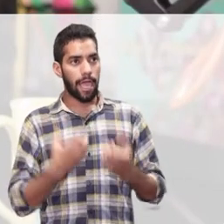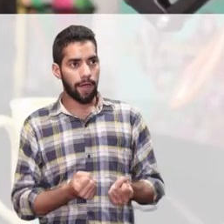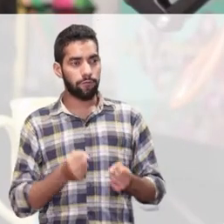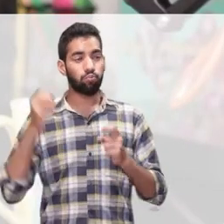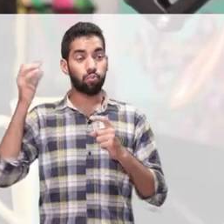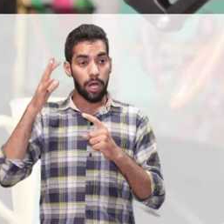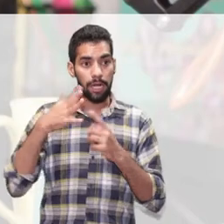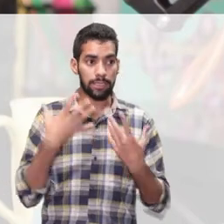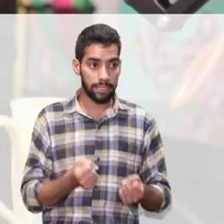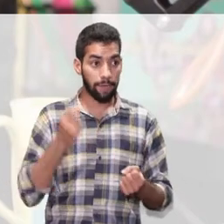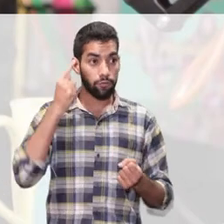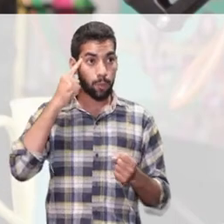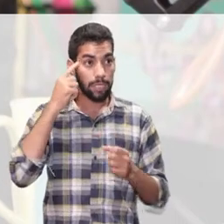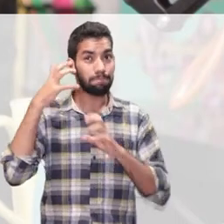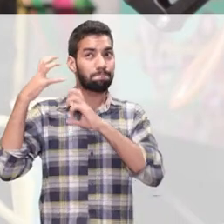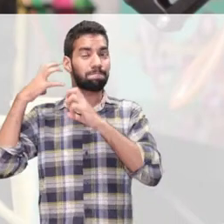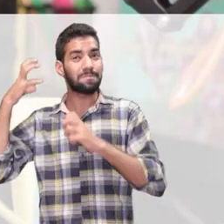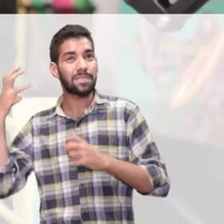फ्लावर एंड फकीर